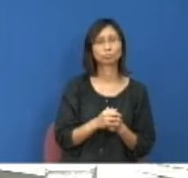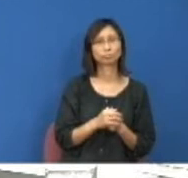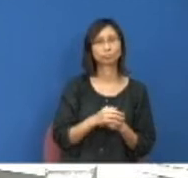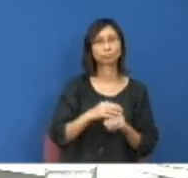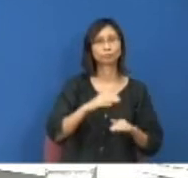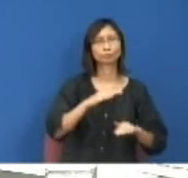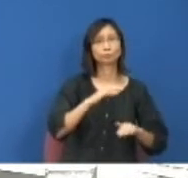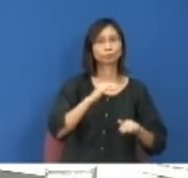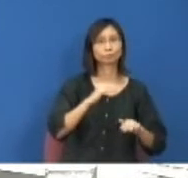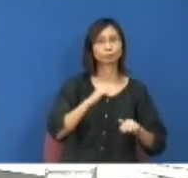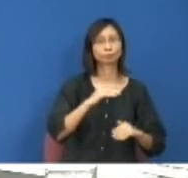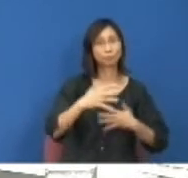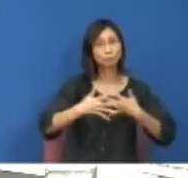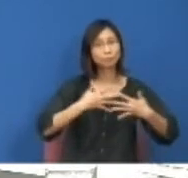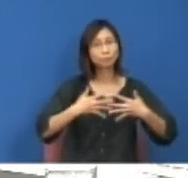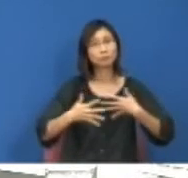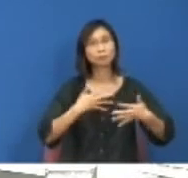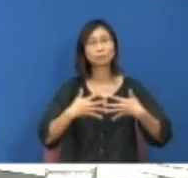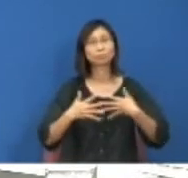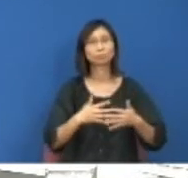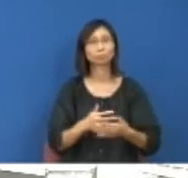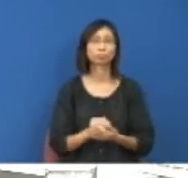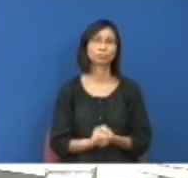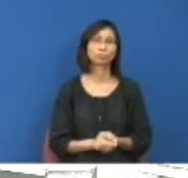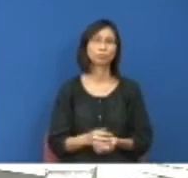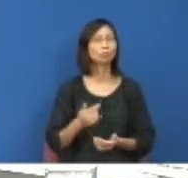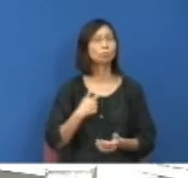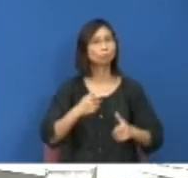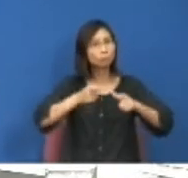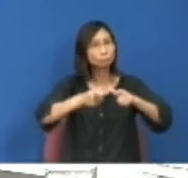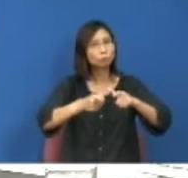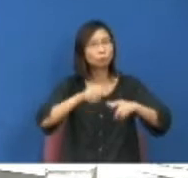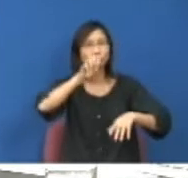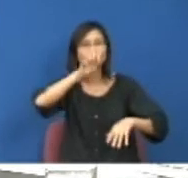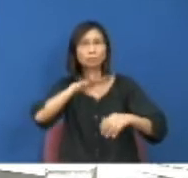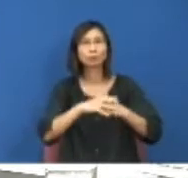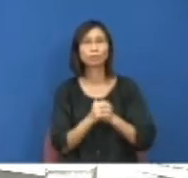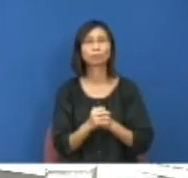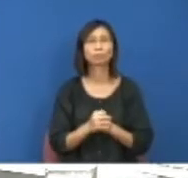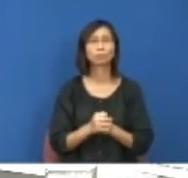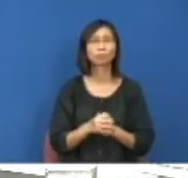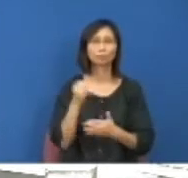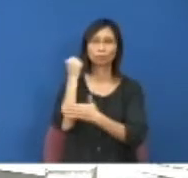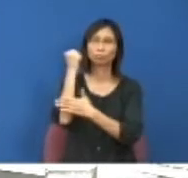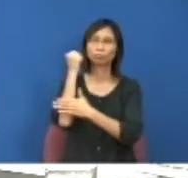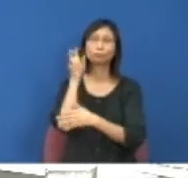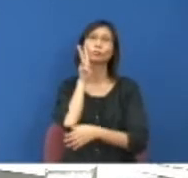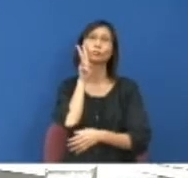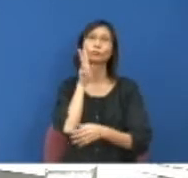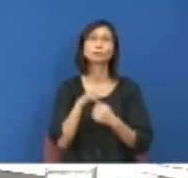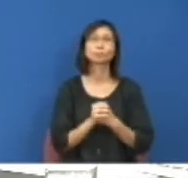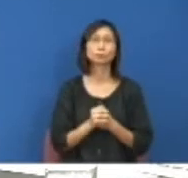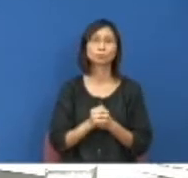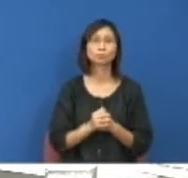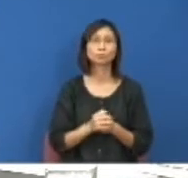嗰件嘢嘅本身係唔對。我所以公眾咁講就係其實呢啲咁嘅抗爭其實係好似一個